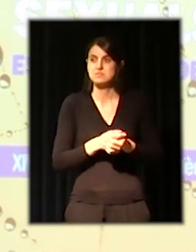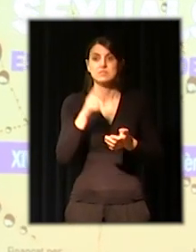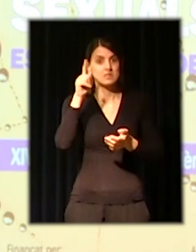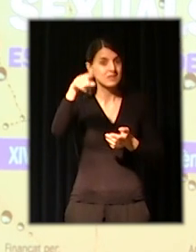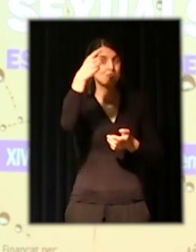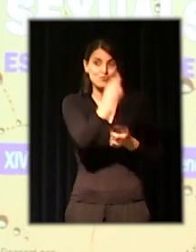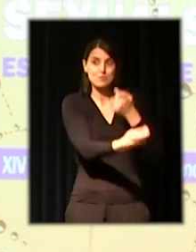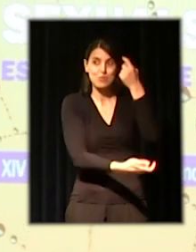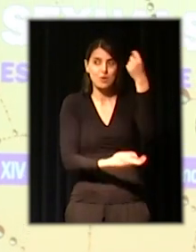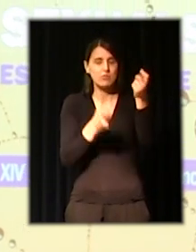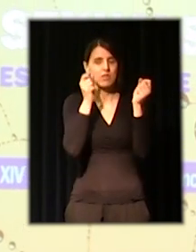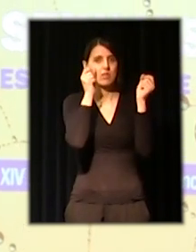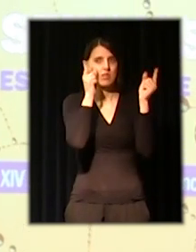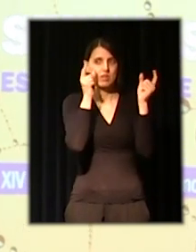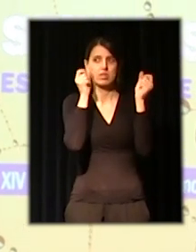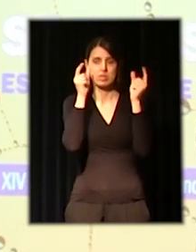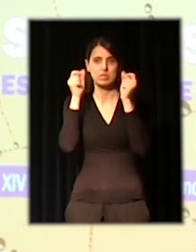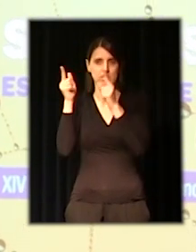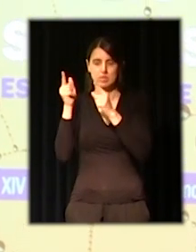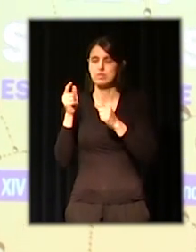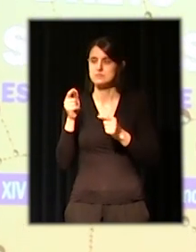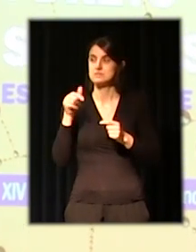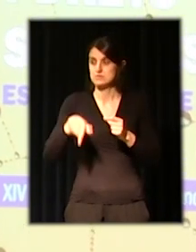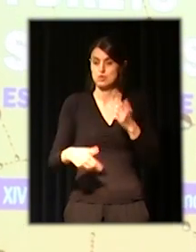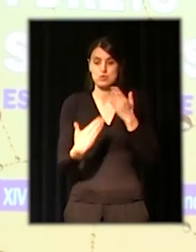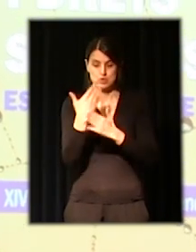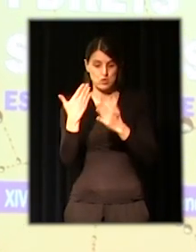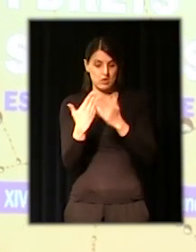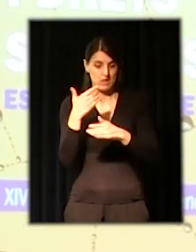sent-ne conscients. Les jornades que vosaltres plantegeu